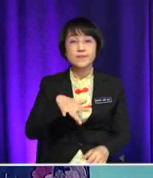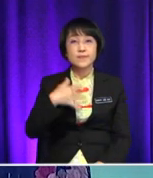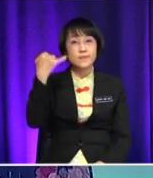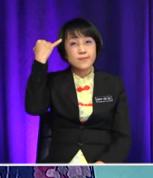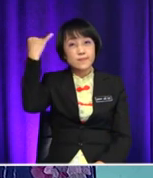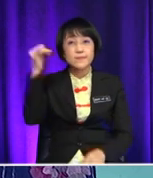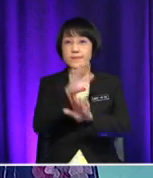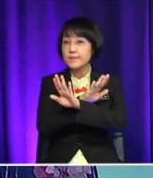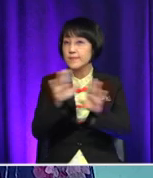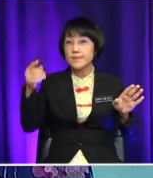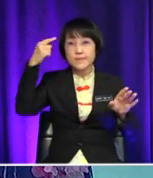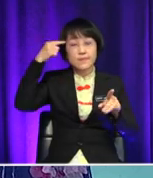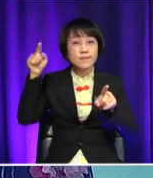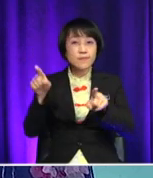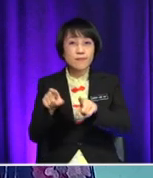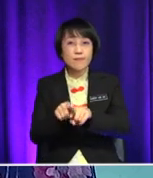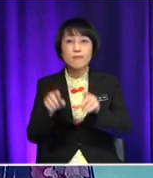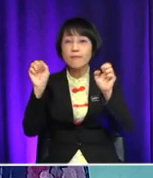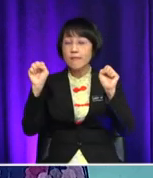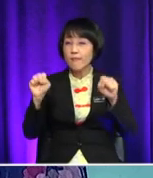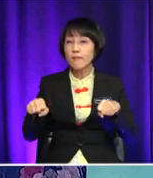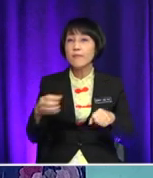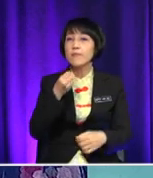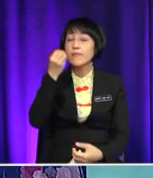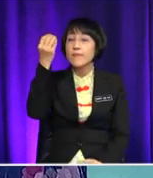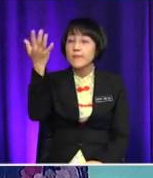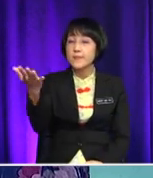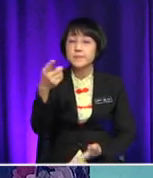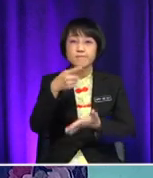bersetuju dia boleh menyatukan